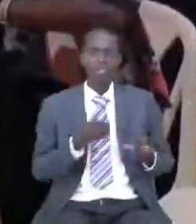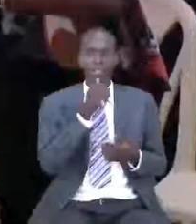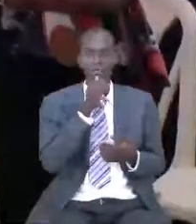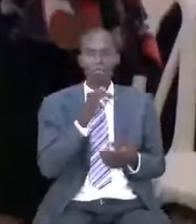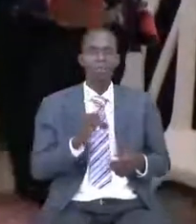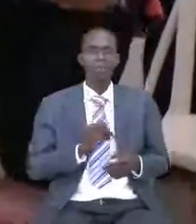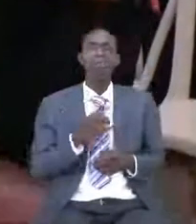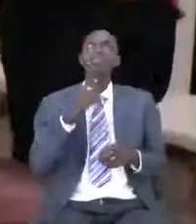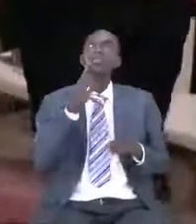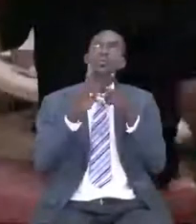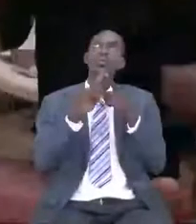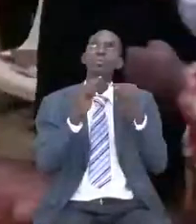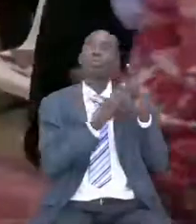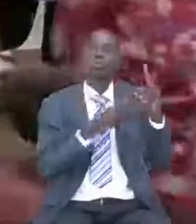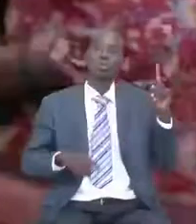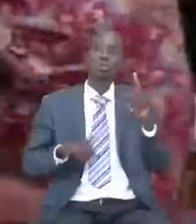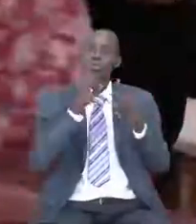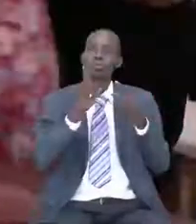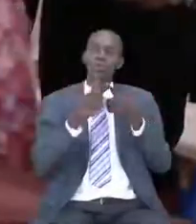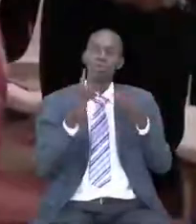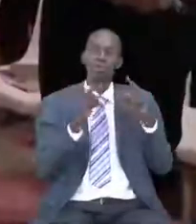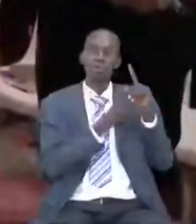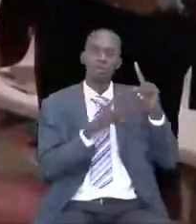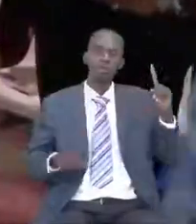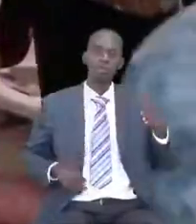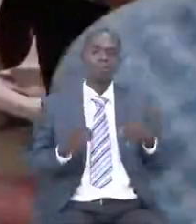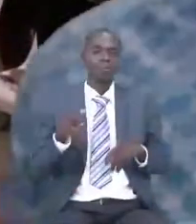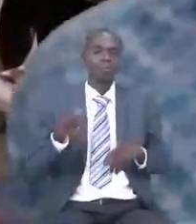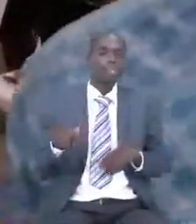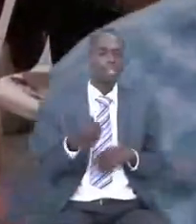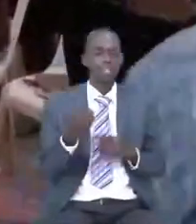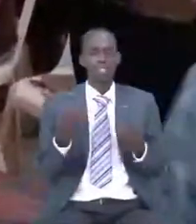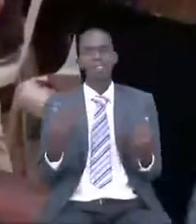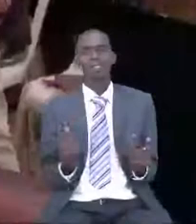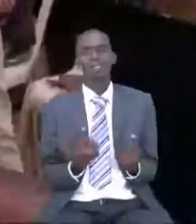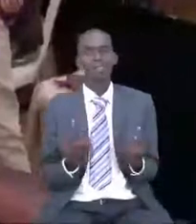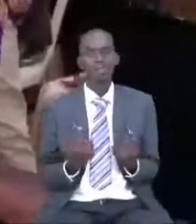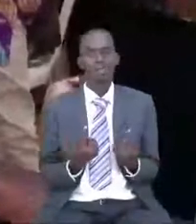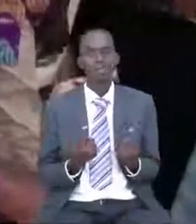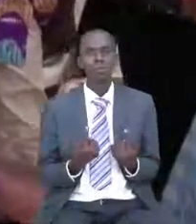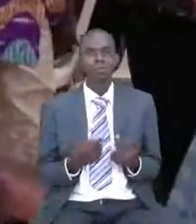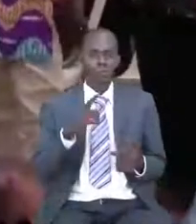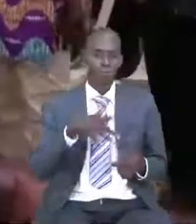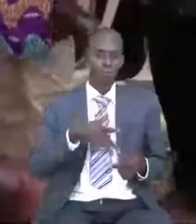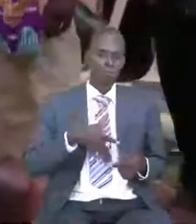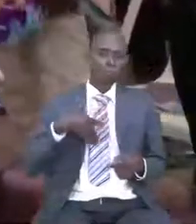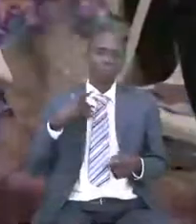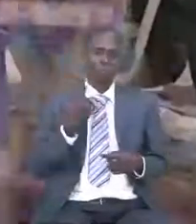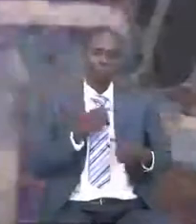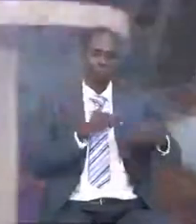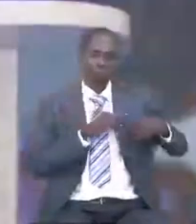Seigneur, me voici. Parle au Seigneur, parle au Seigneur. Parle au Seigneur. Est-ce qu'il y a du